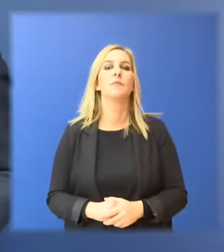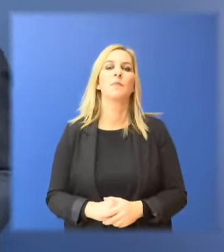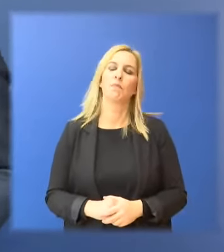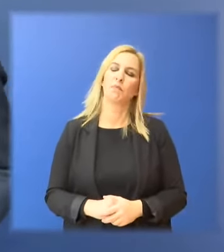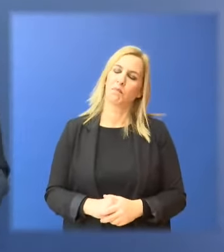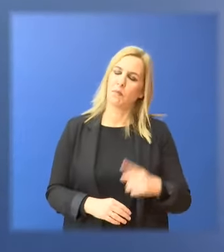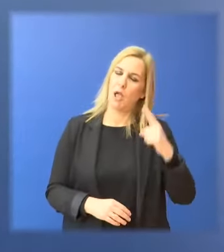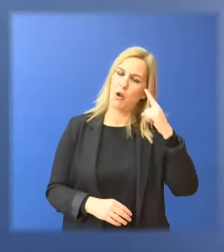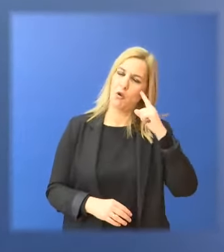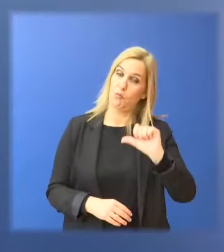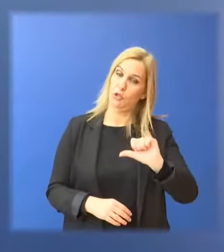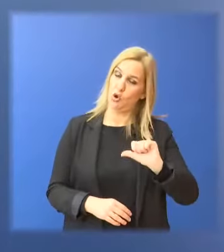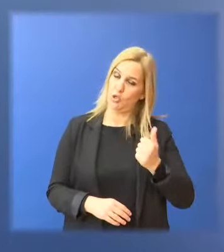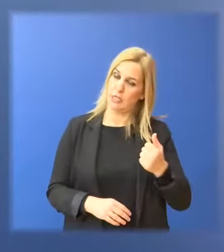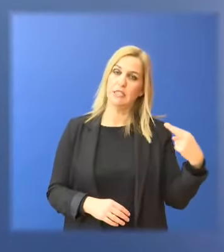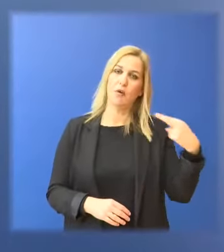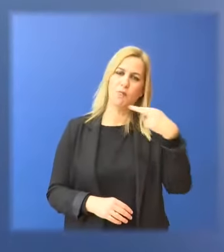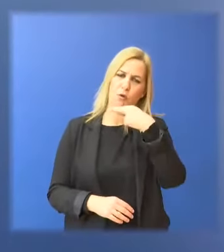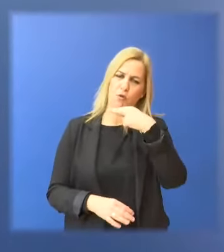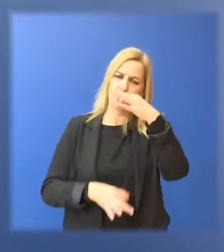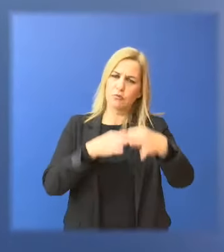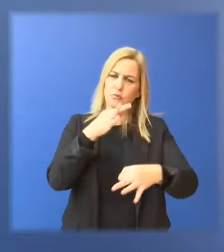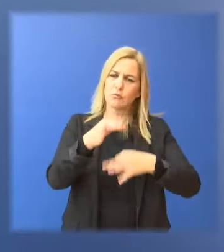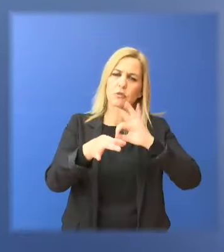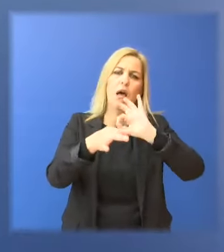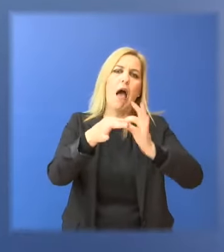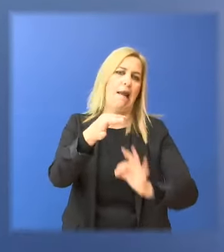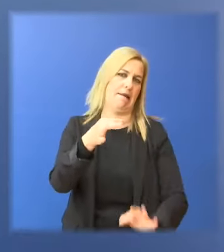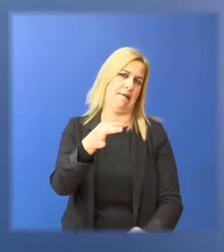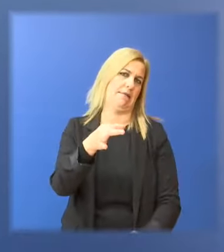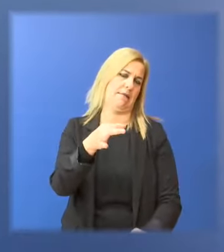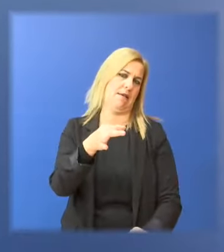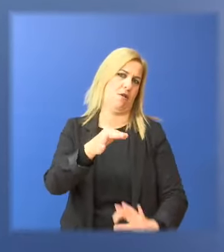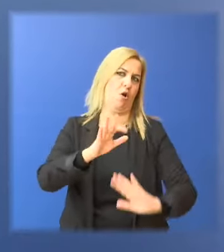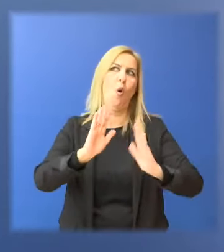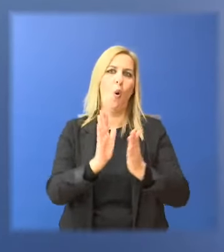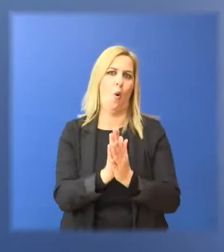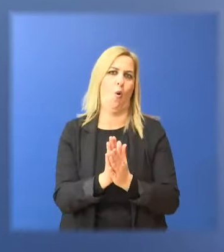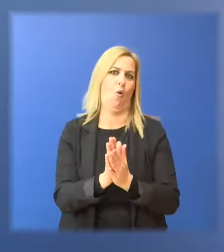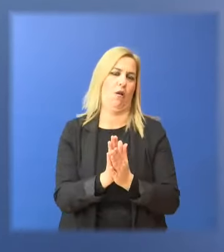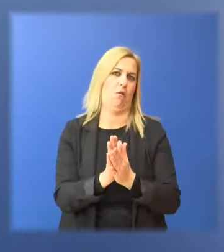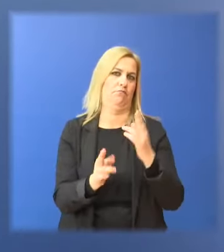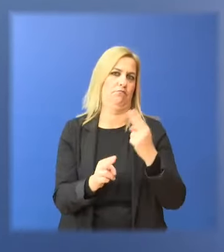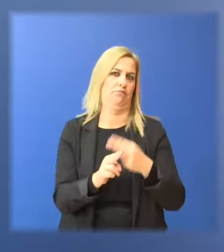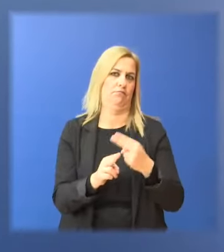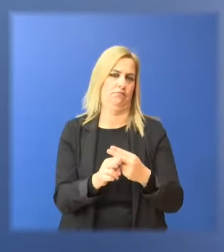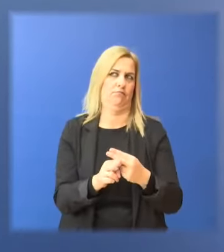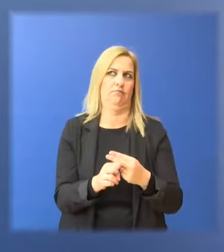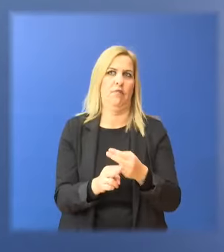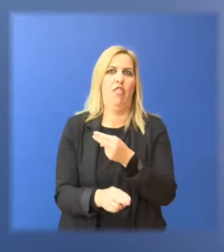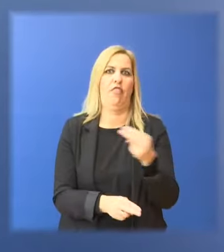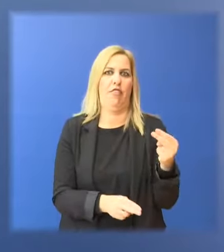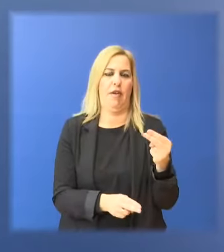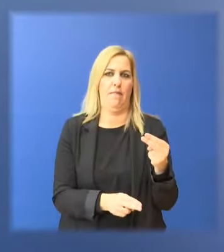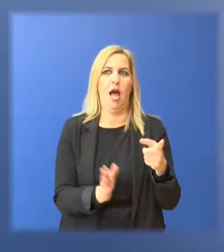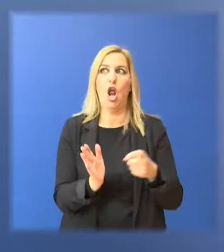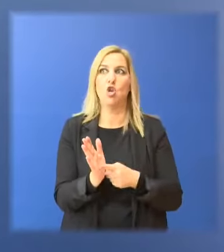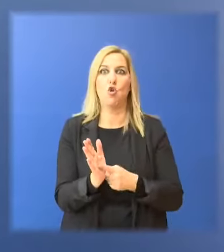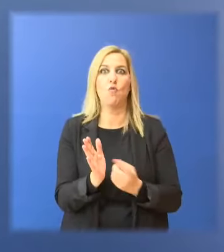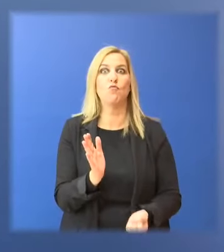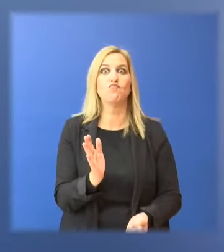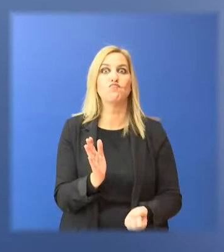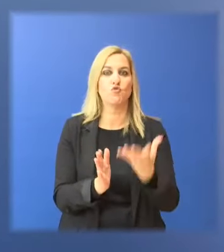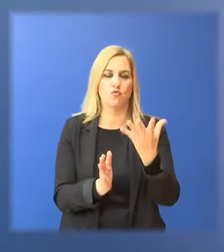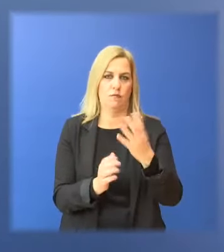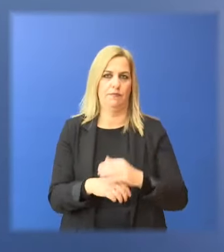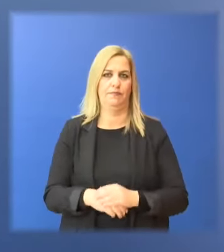Νομίζω ότι χθες ο Πρωθυπουργός εξήγησε πολύ αναλυτικά όλες τις βασικές πτυχές μια πολύ σημαντικής νομοθετικής παρέμβασης